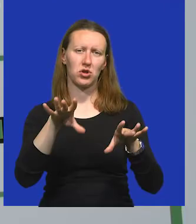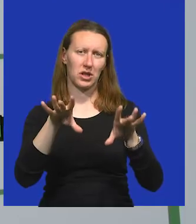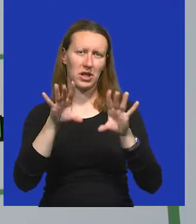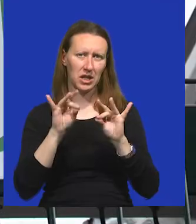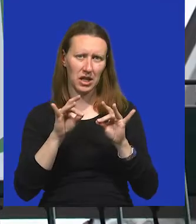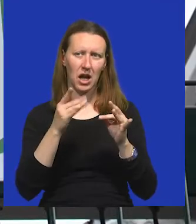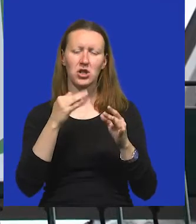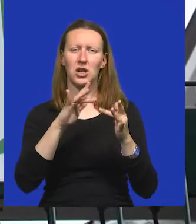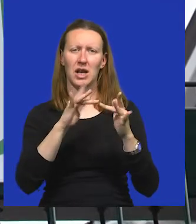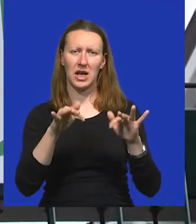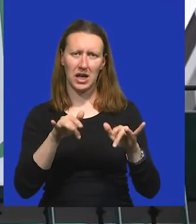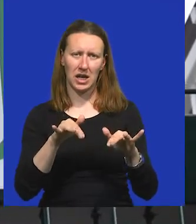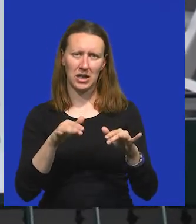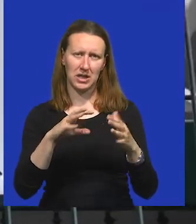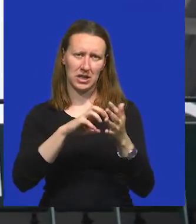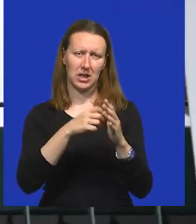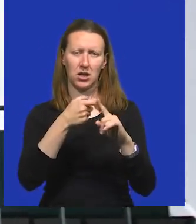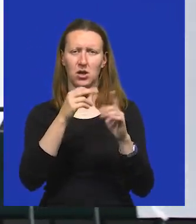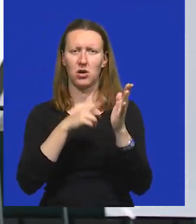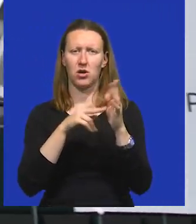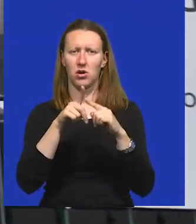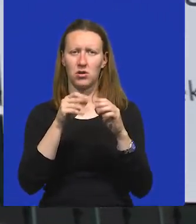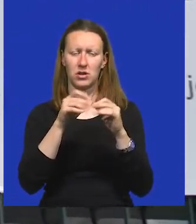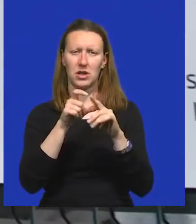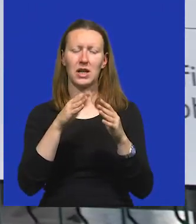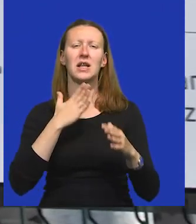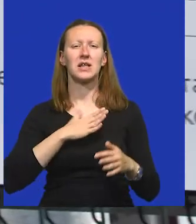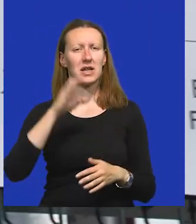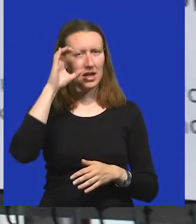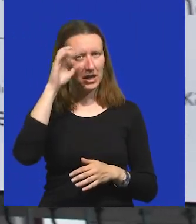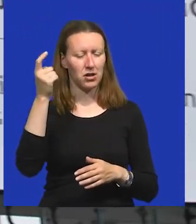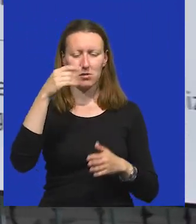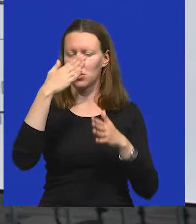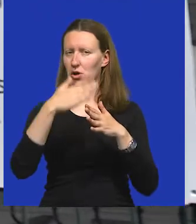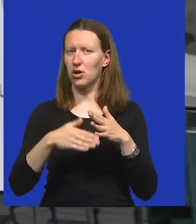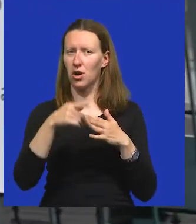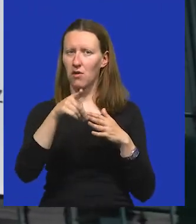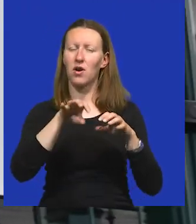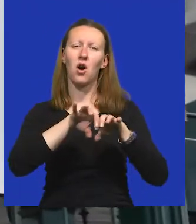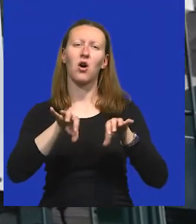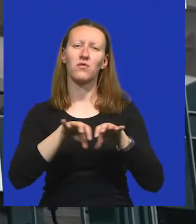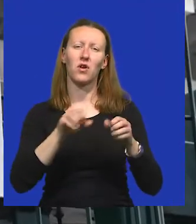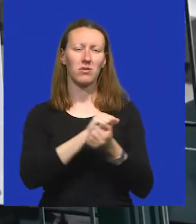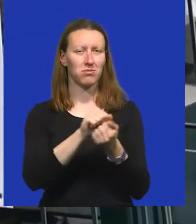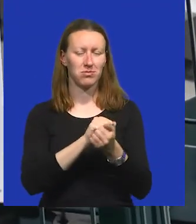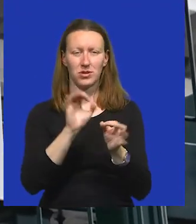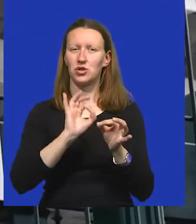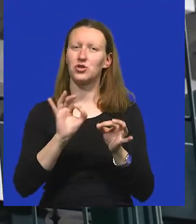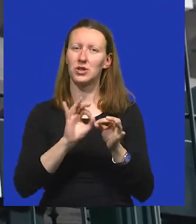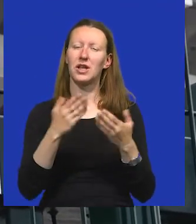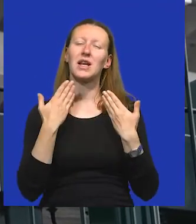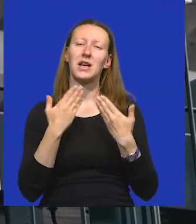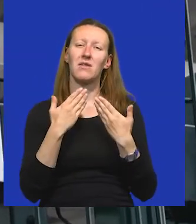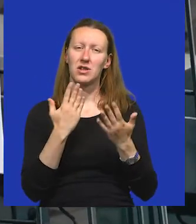le potete trovare sulle pagine della società Contrada. Cari telespettatori, siamo arrivati alla fine di Differenzia, Ricicla,